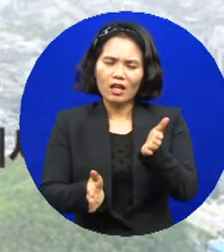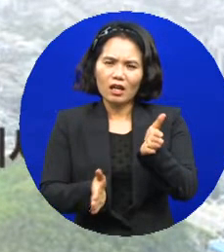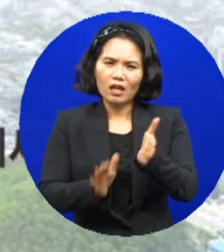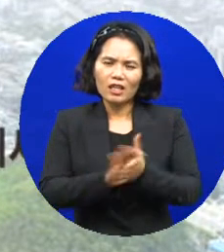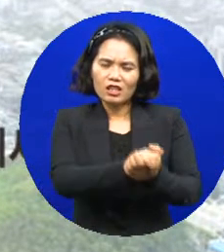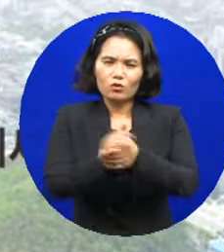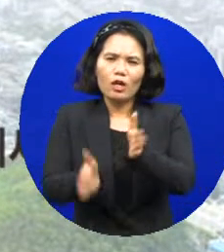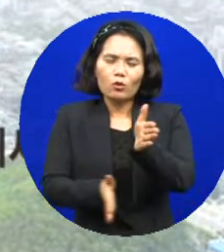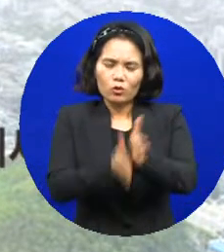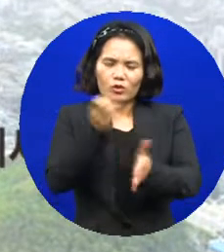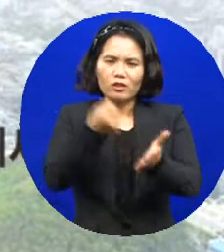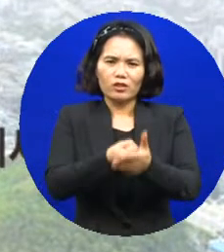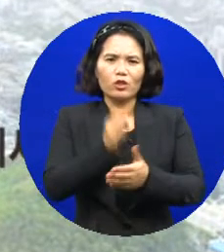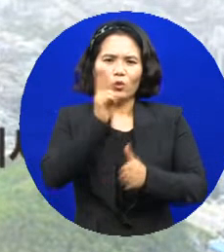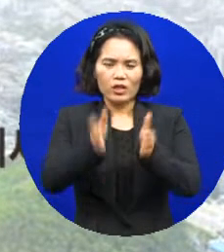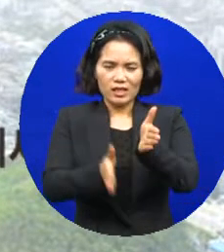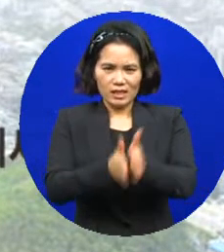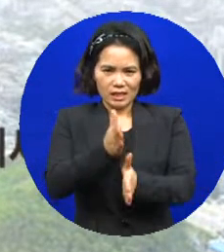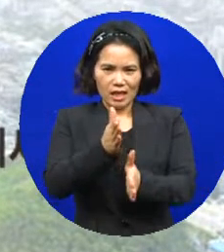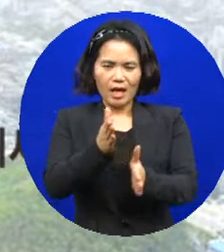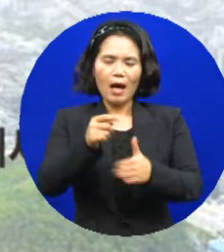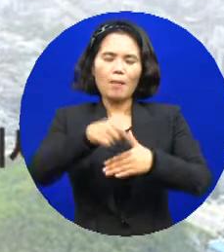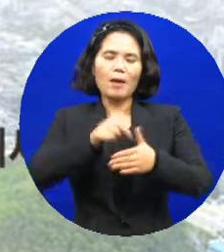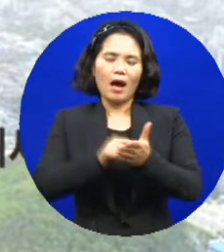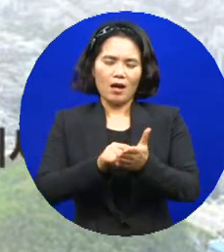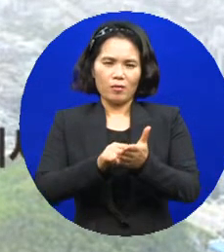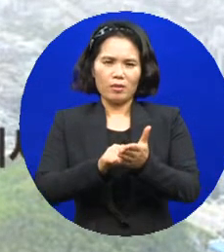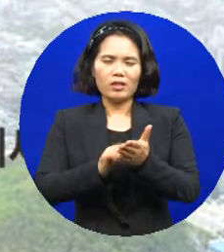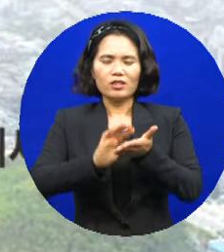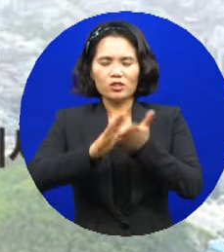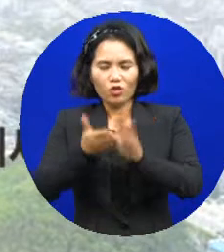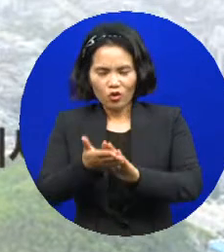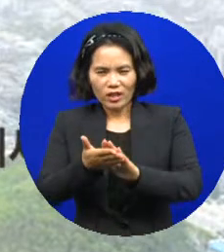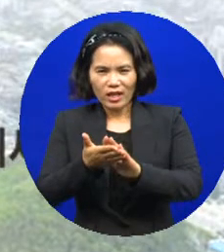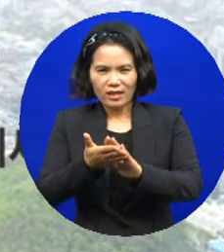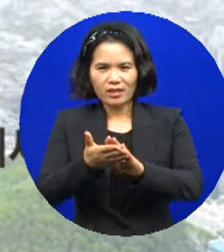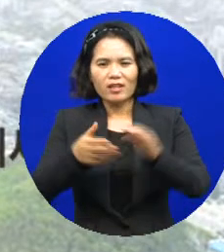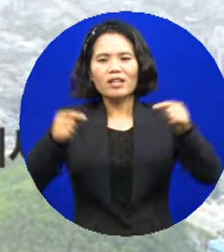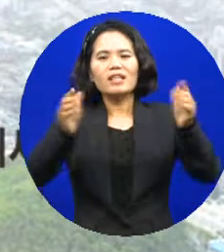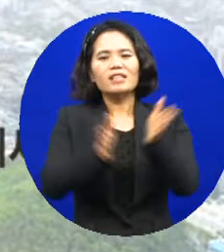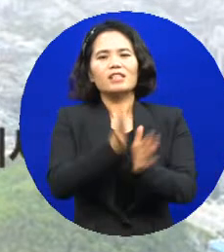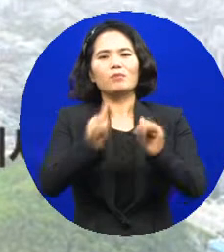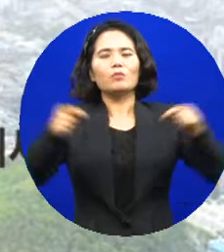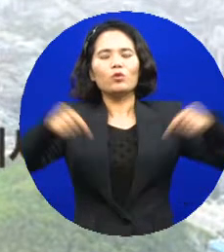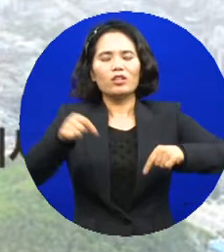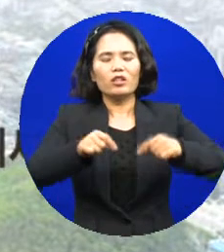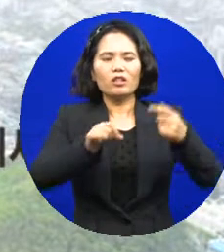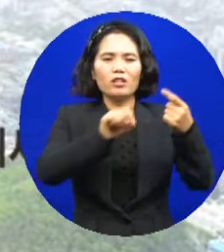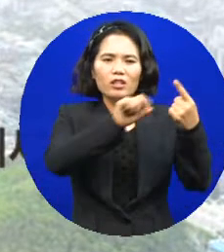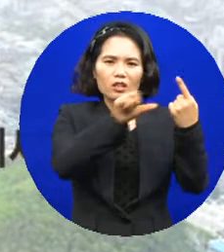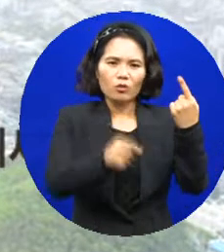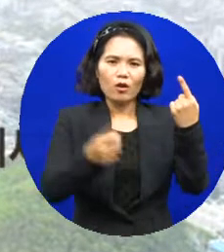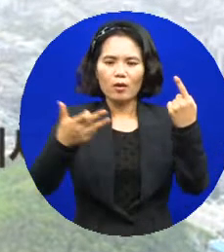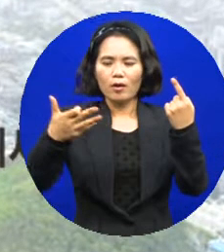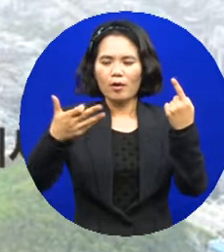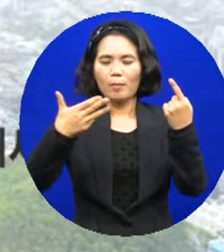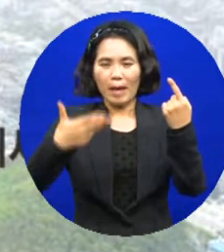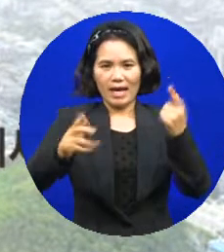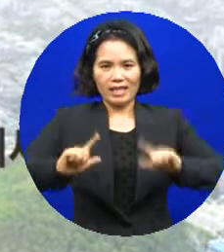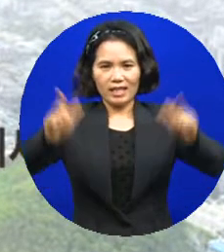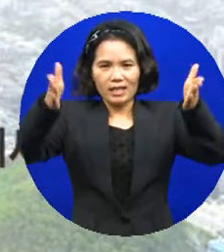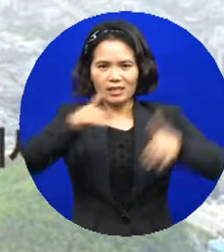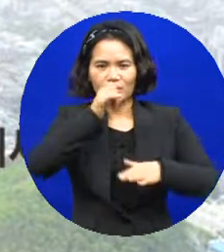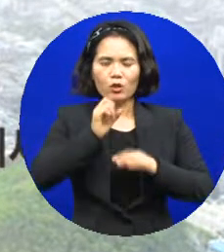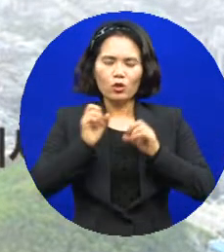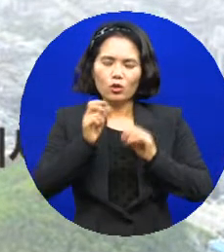여성친화도시로 지정된 용인시가 마음이 행복한 여성친화도시 조성에 함께할 시민 모니터단을 1월 8일까지 추가